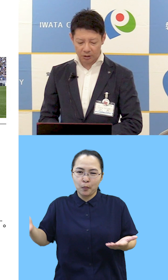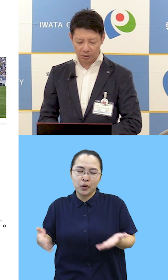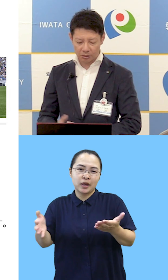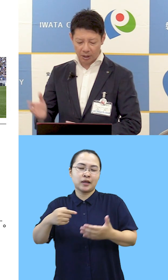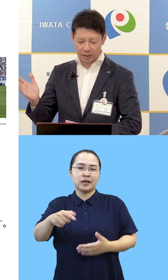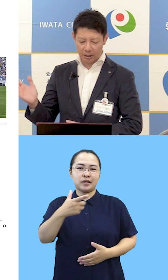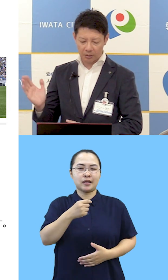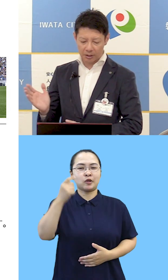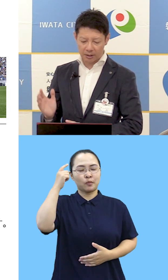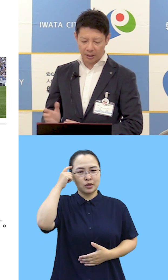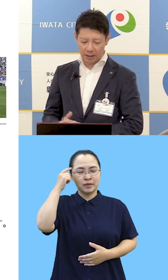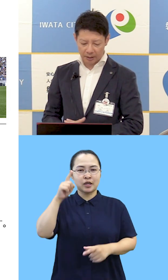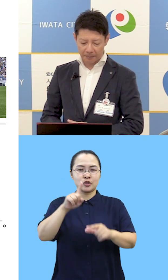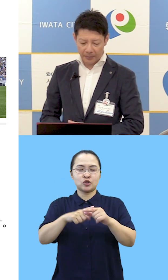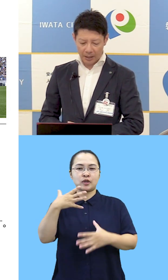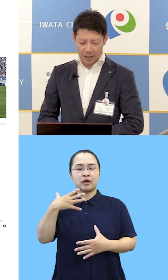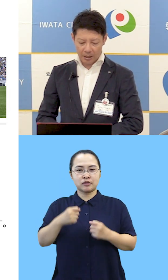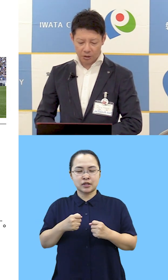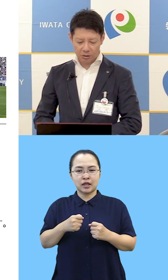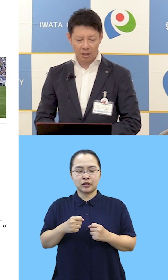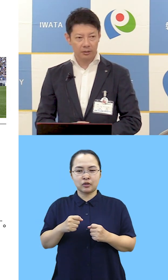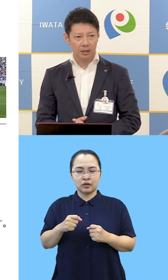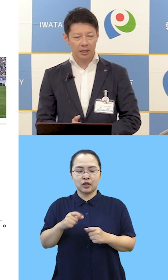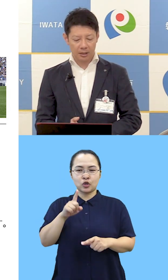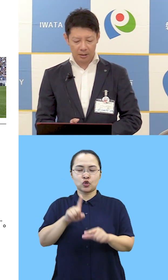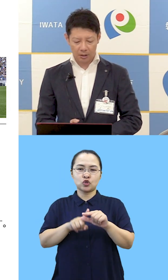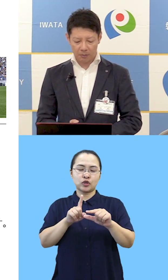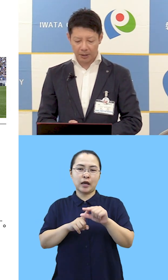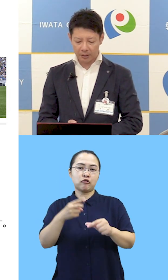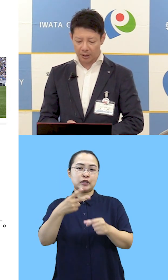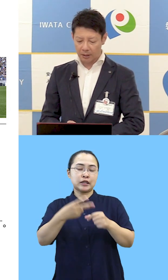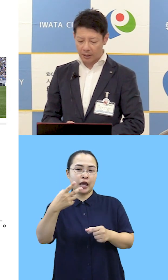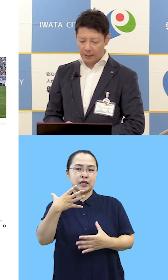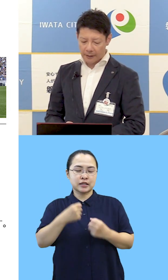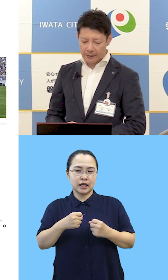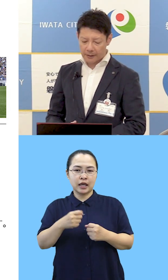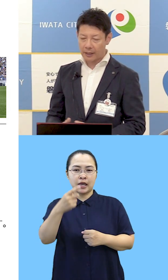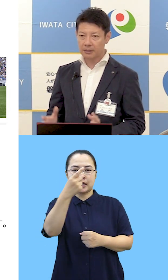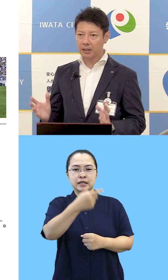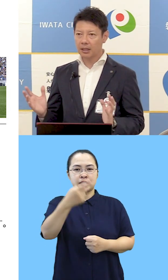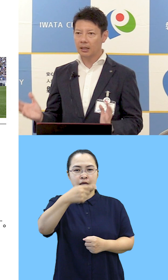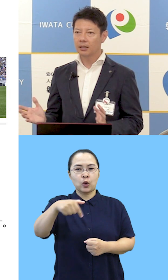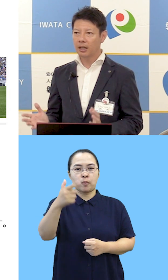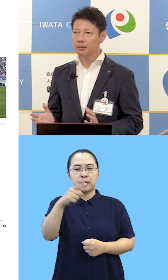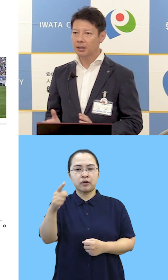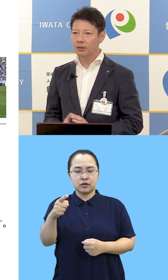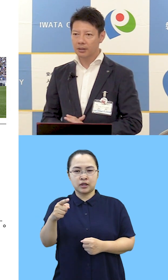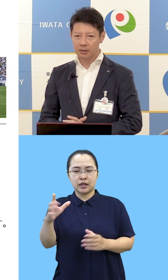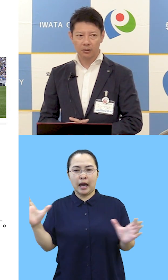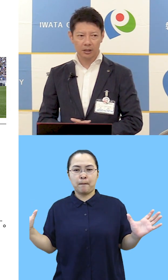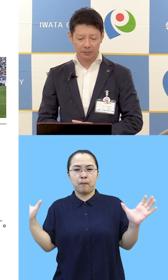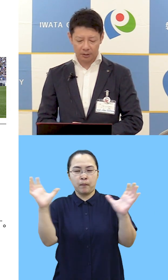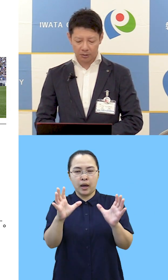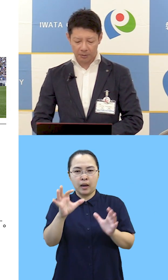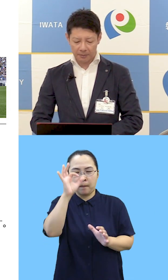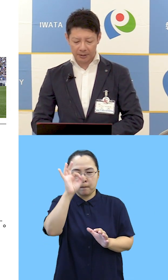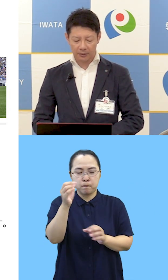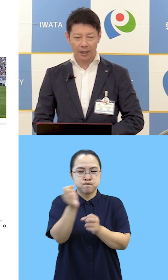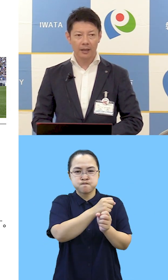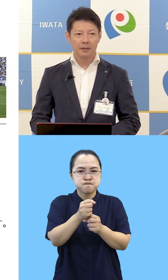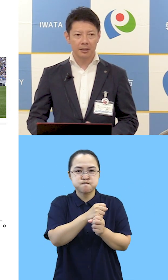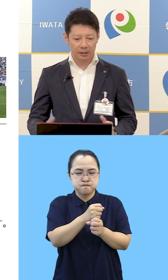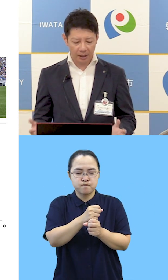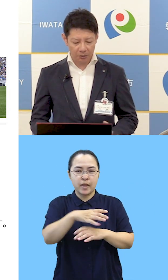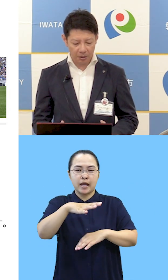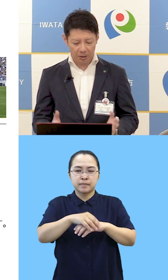思いますし、中学生の一斉観戦、中学2年生1600人、初めてラグビーを応援する子たちもいると思います